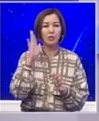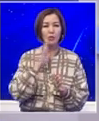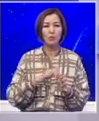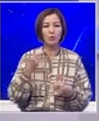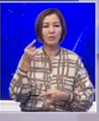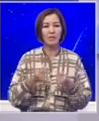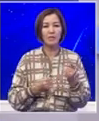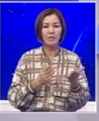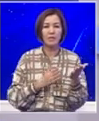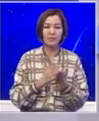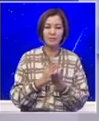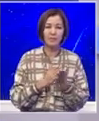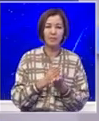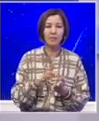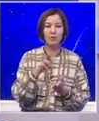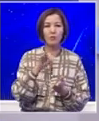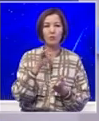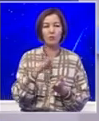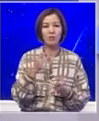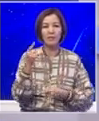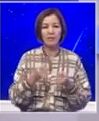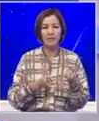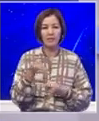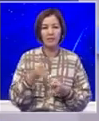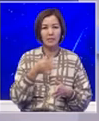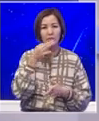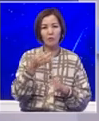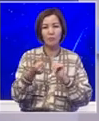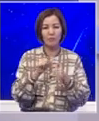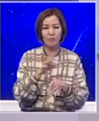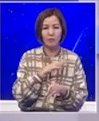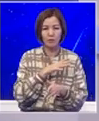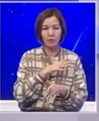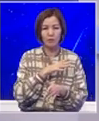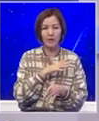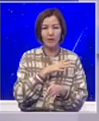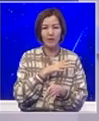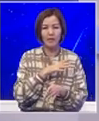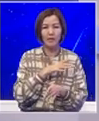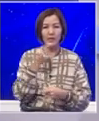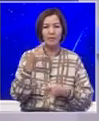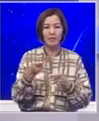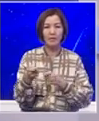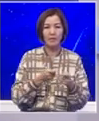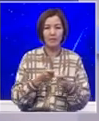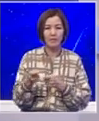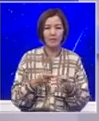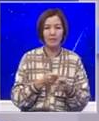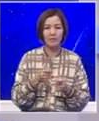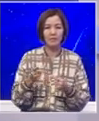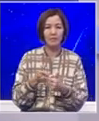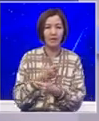Тәжірибе алмасу кәсіби қажеттілік. Жетісулық телеарна қызметкерлері Түркістан телеарнасында тәжірибе алмасуда. Мақсат өңірлік